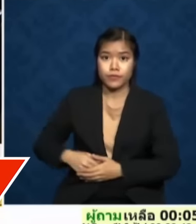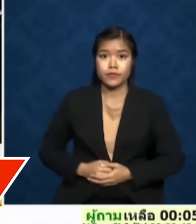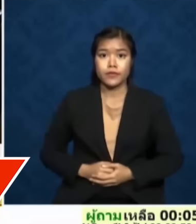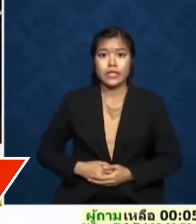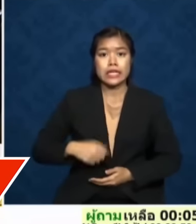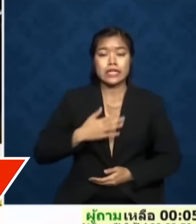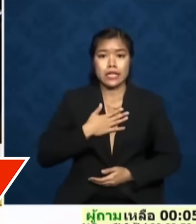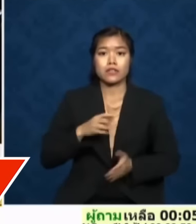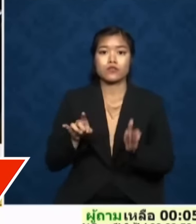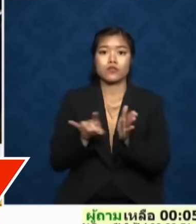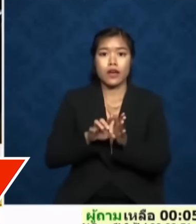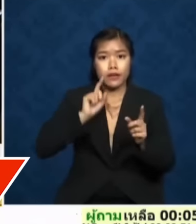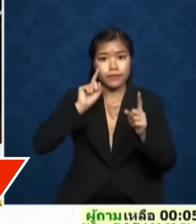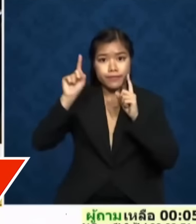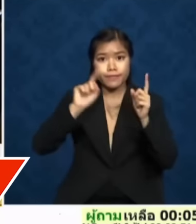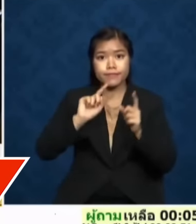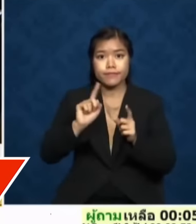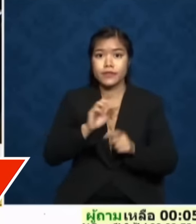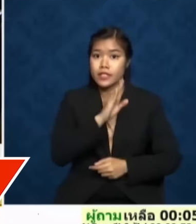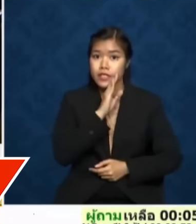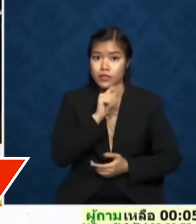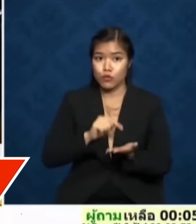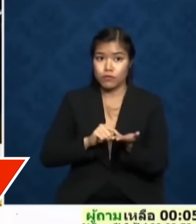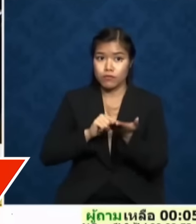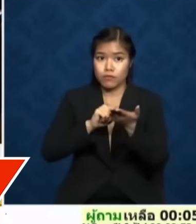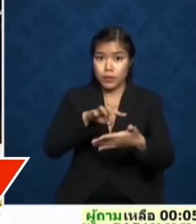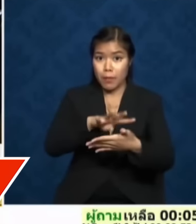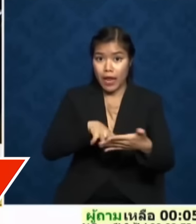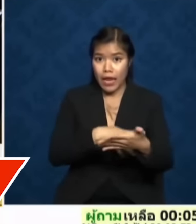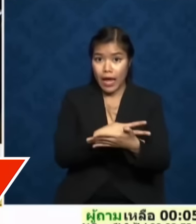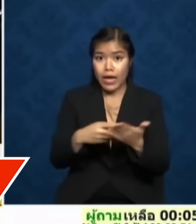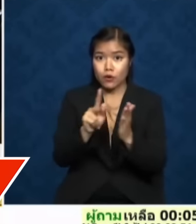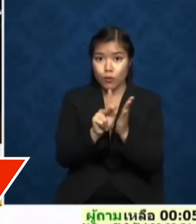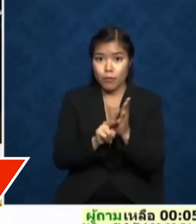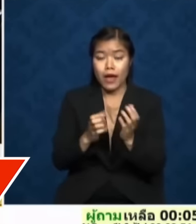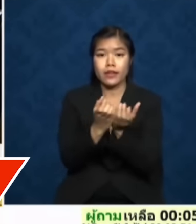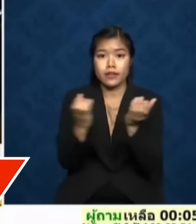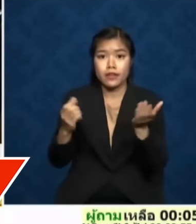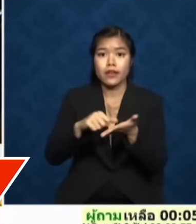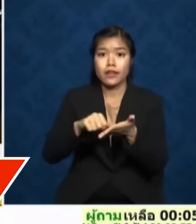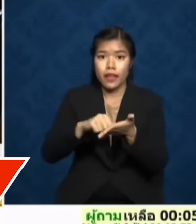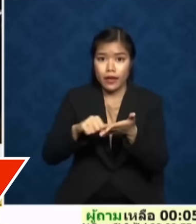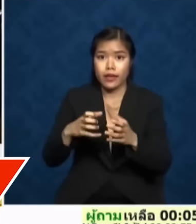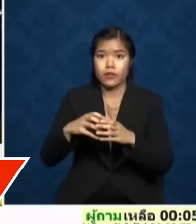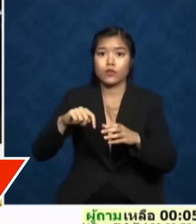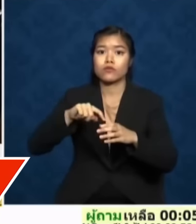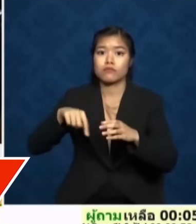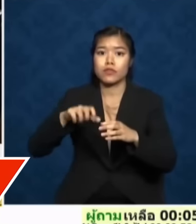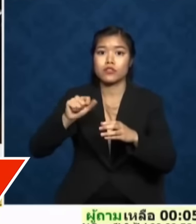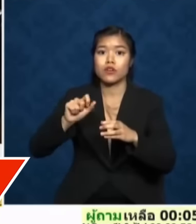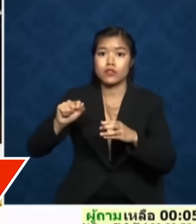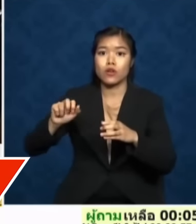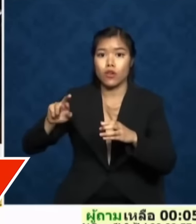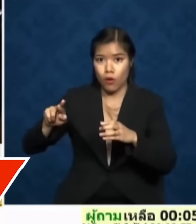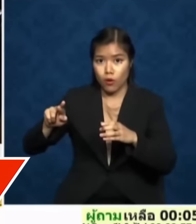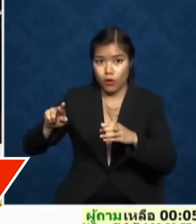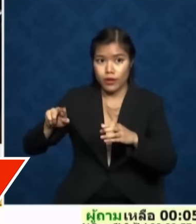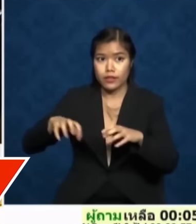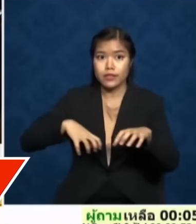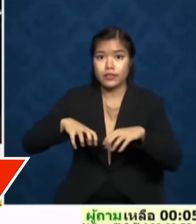ลงี้ครับว่าเมื่อเราเสนอร่างแก้ไขเพิ่มเติมรัฐธรรมนูญมาโดยใช้กระบวนการส.ส.ร.ในการจัดทำรัฐธรรมนูญฉบับใหม่